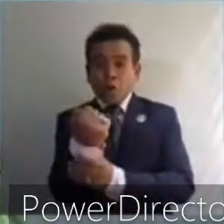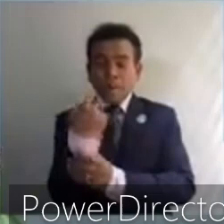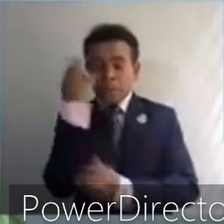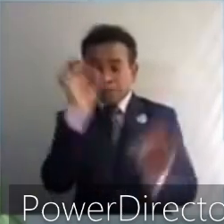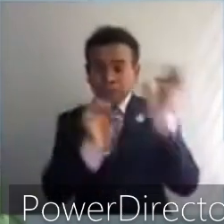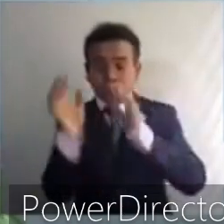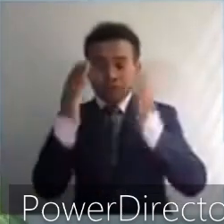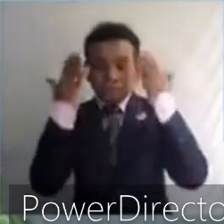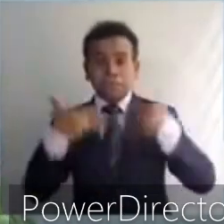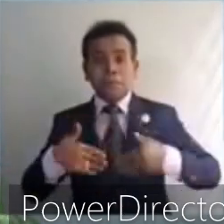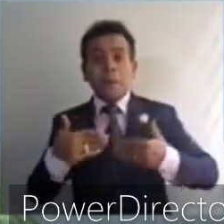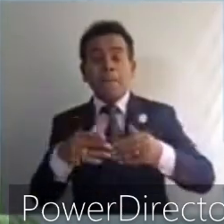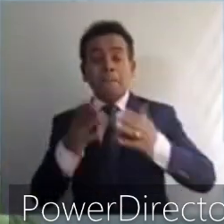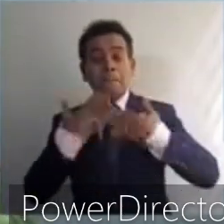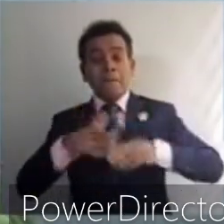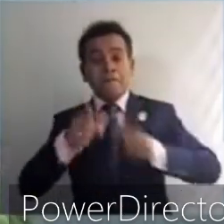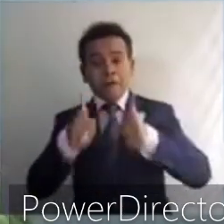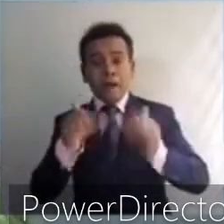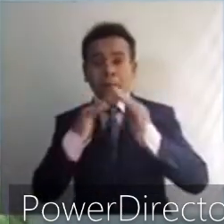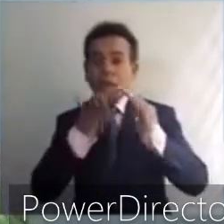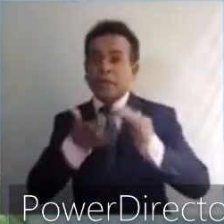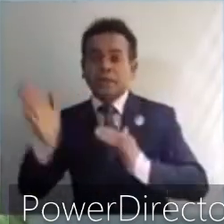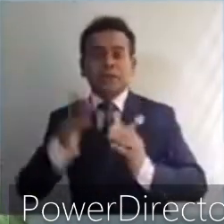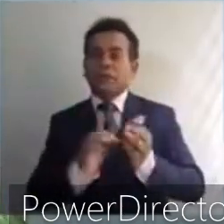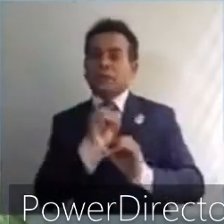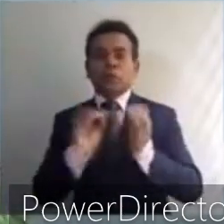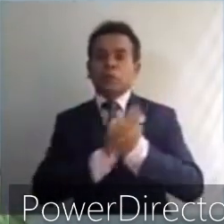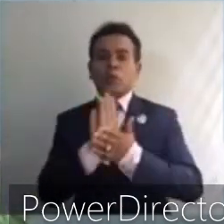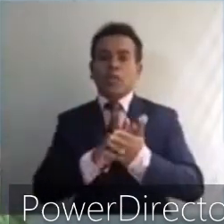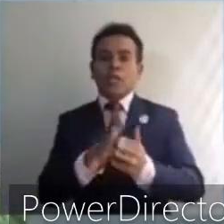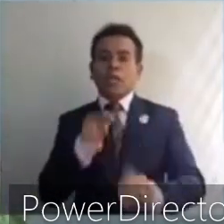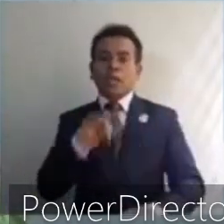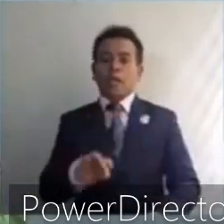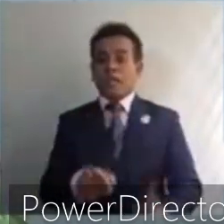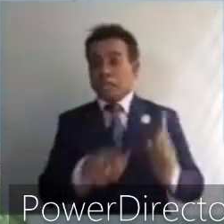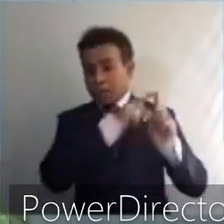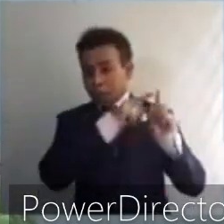সর্বমোট সুস্থ হয়ে বাড়ি ফিরে গেছেন 42 জন।